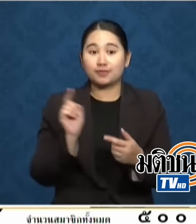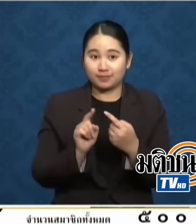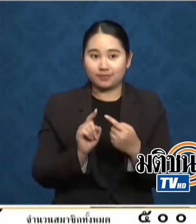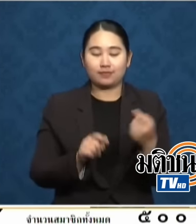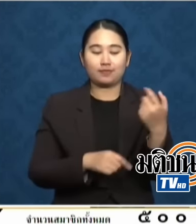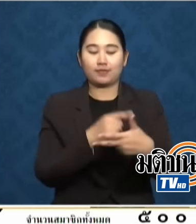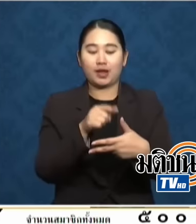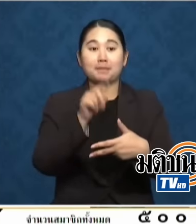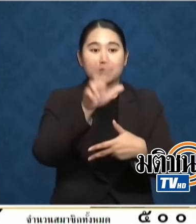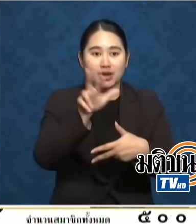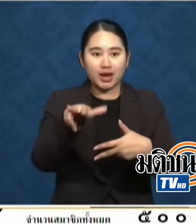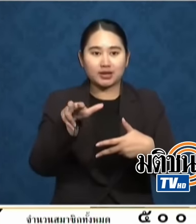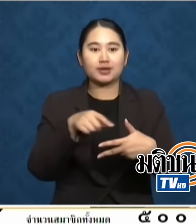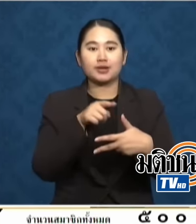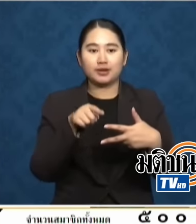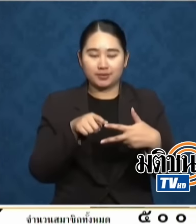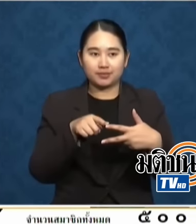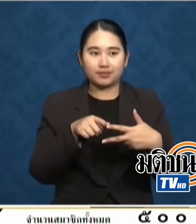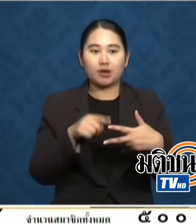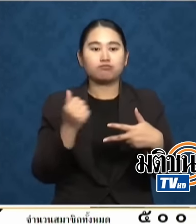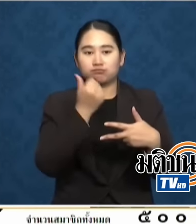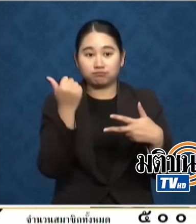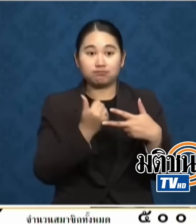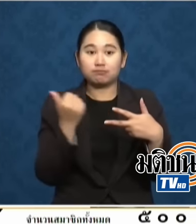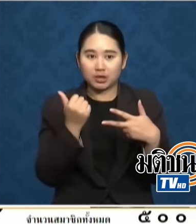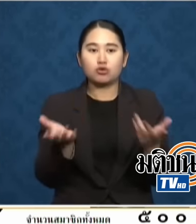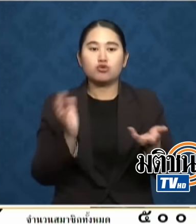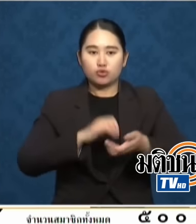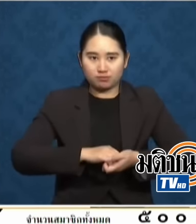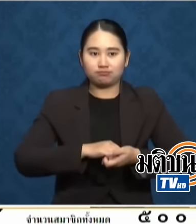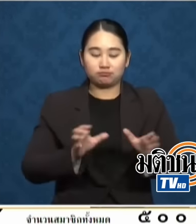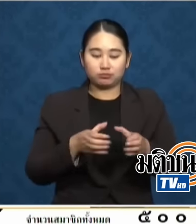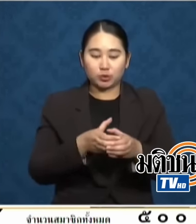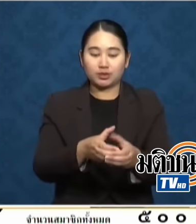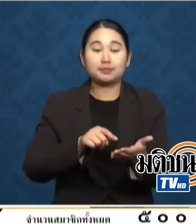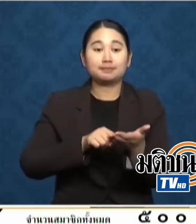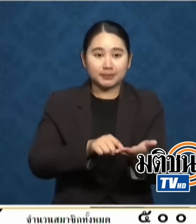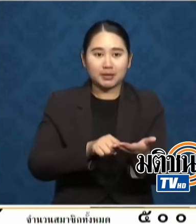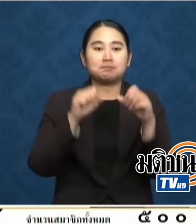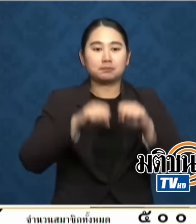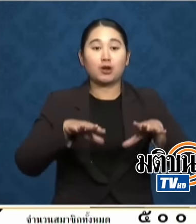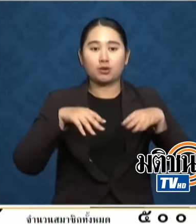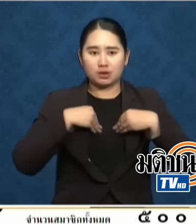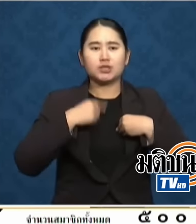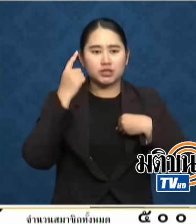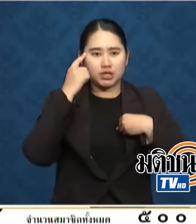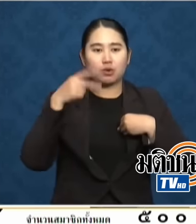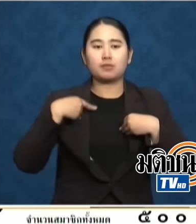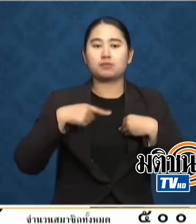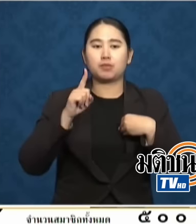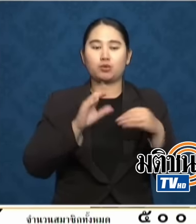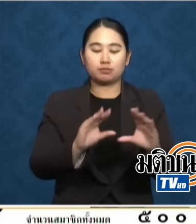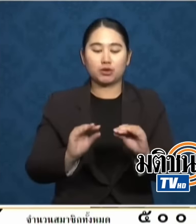ศักดิ์ศิรินทร์พรรคเพื่อไทยและจากพรรคอื่นๆที่ได้ร่วมกันเสนอในวันนี้ก็จะเป็นประโยชน์ต่อการแก้ปัญห